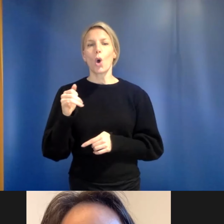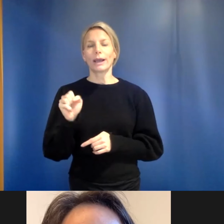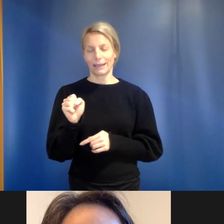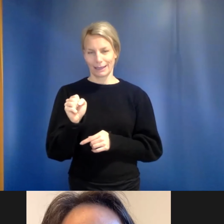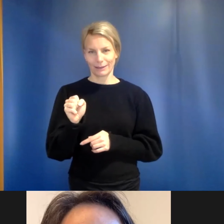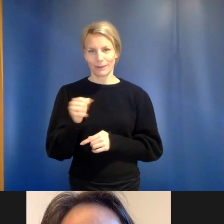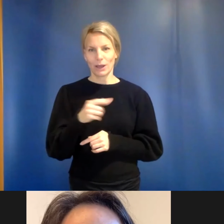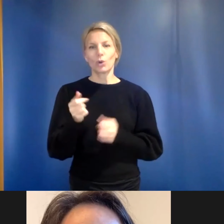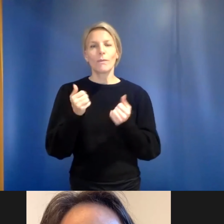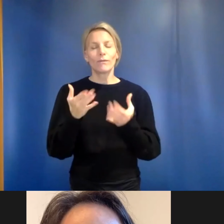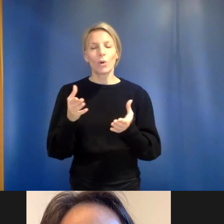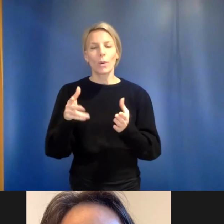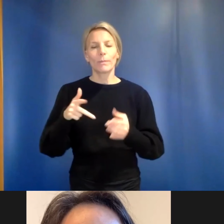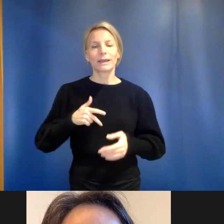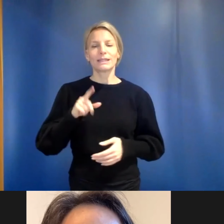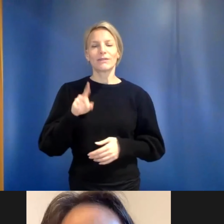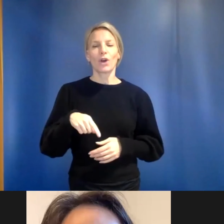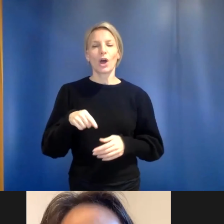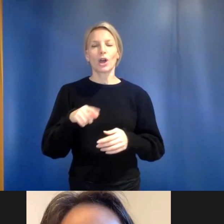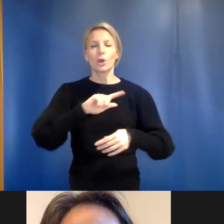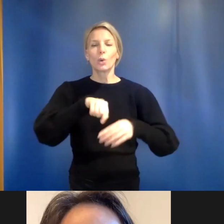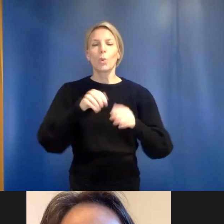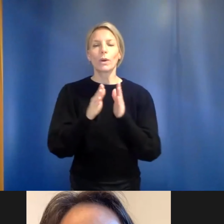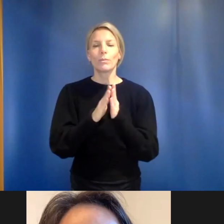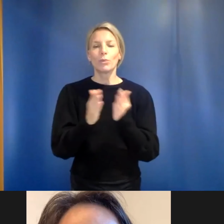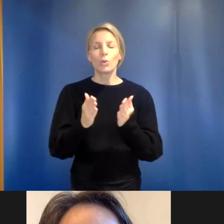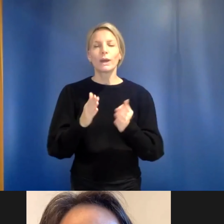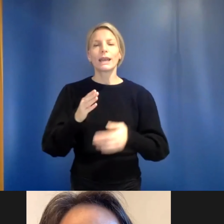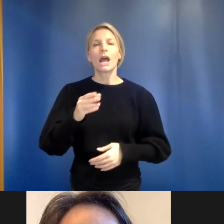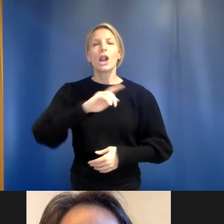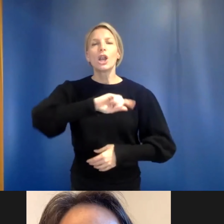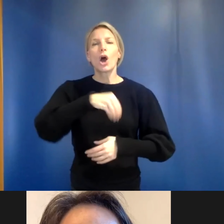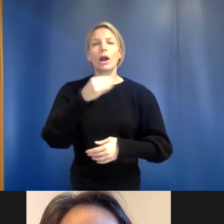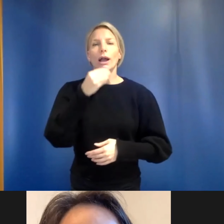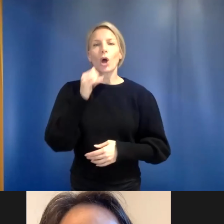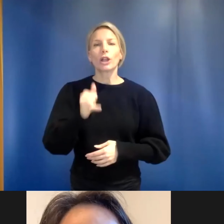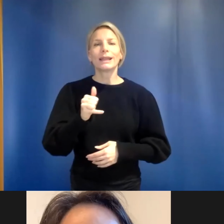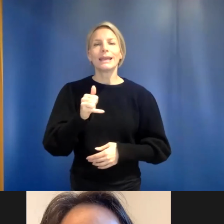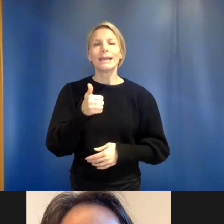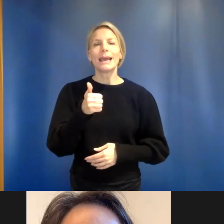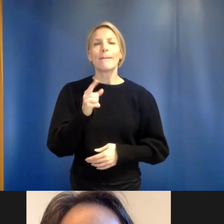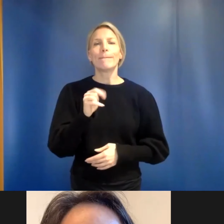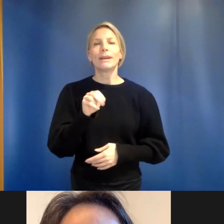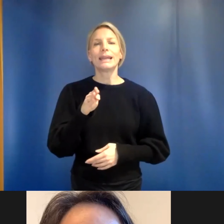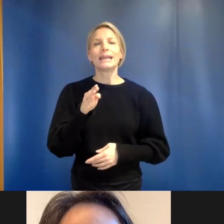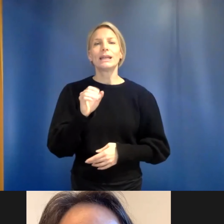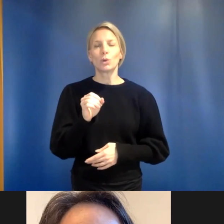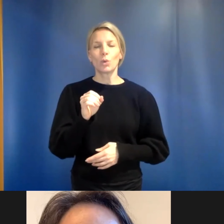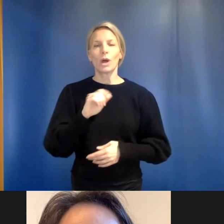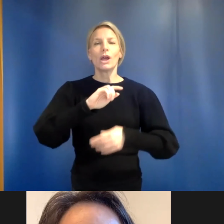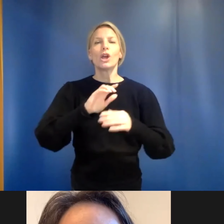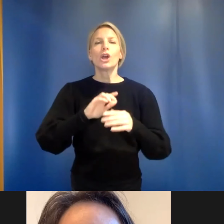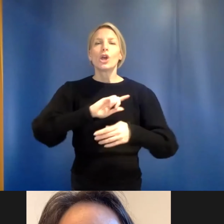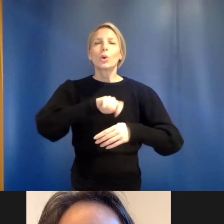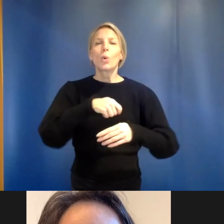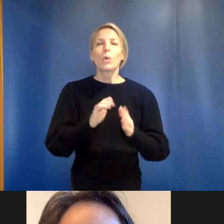för kokboken Laga mat i blindo, kokbok för personer med synedsättning.